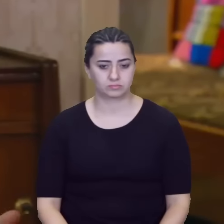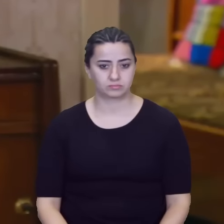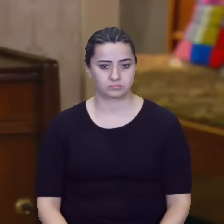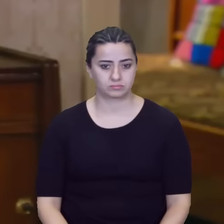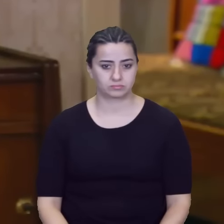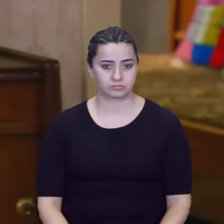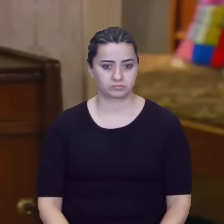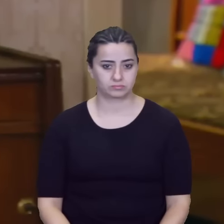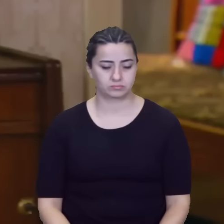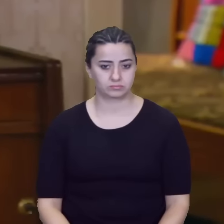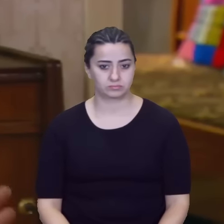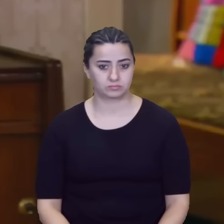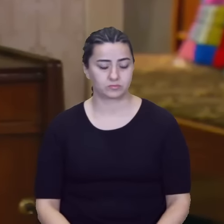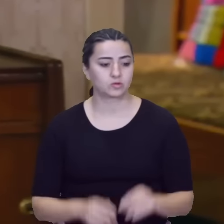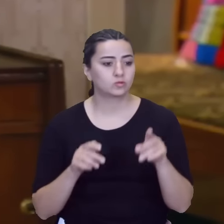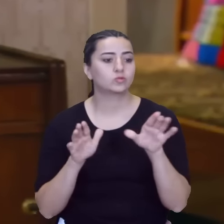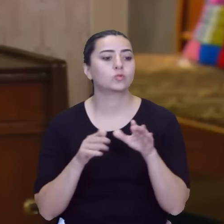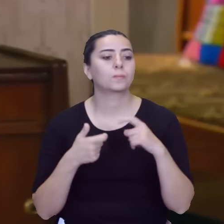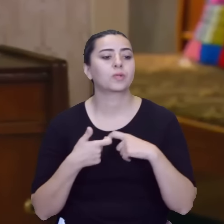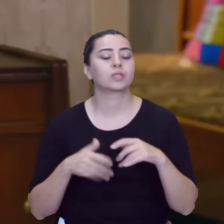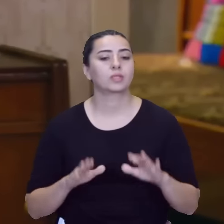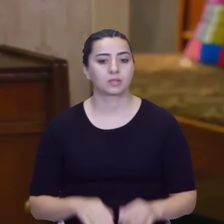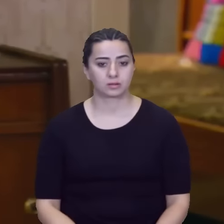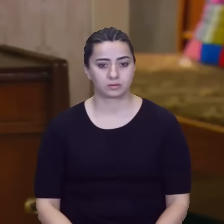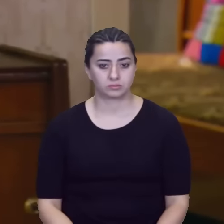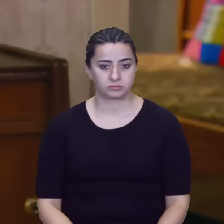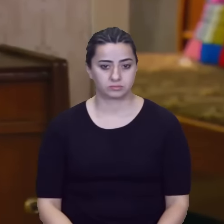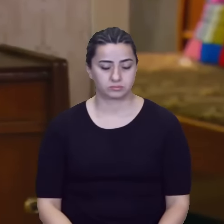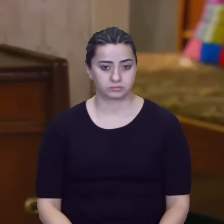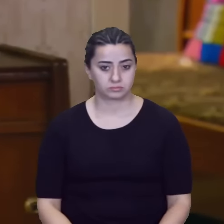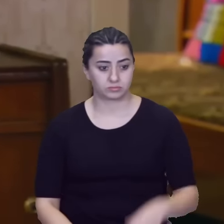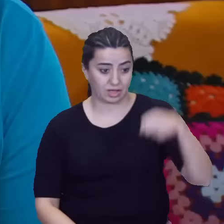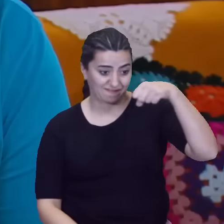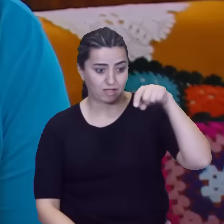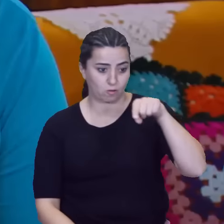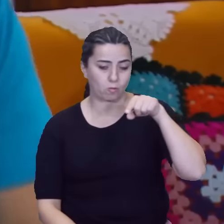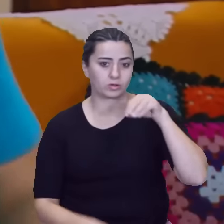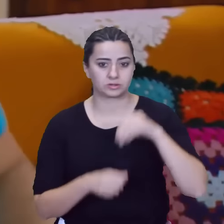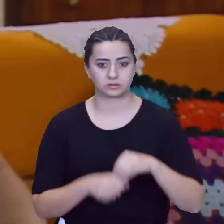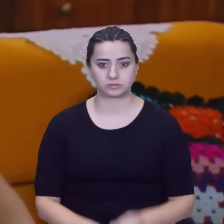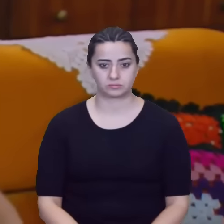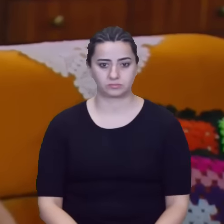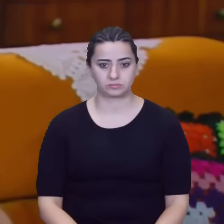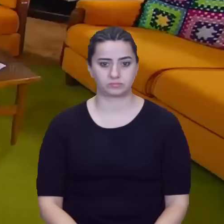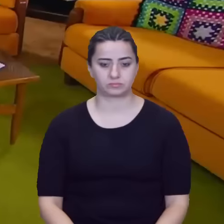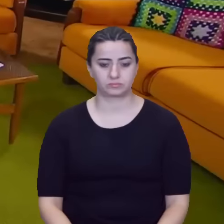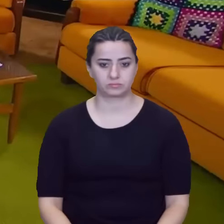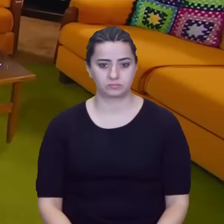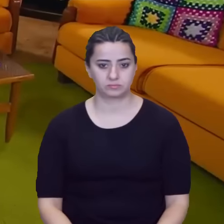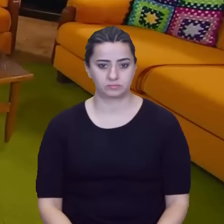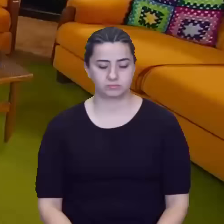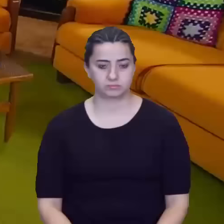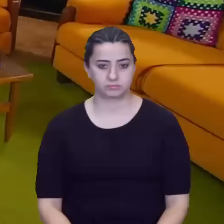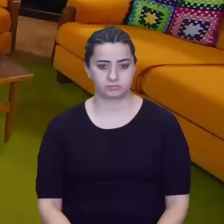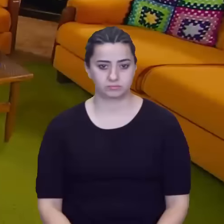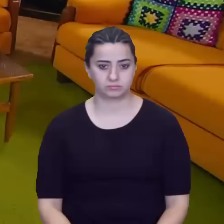Aslında ya kuşla alakası yok onun. Kafes sayesinde çekiyor. Çağatay döndü baktı kafese.